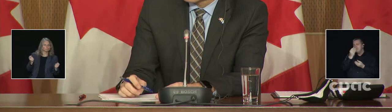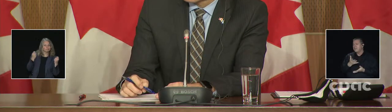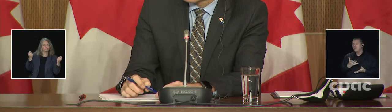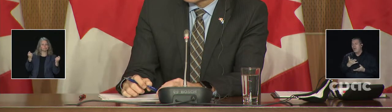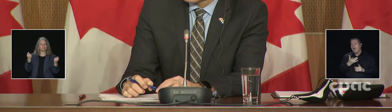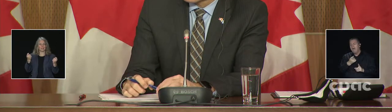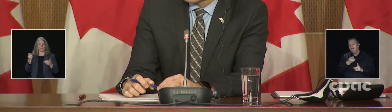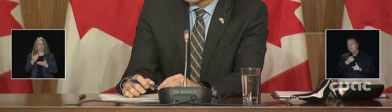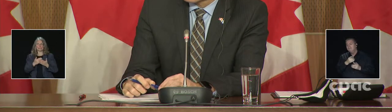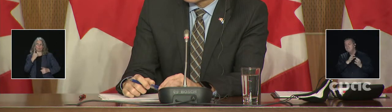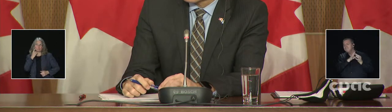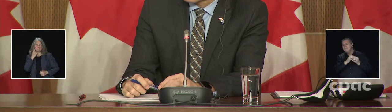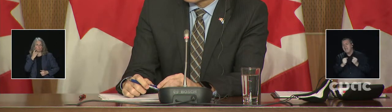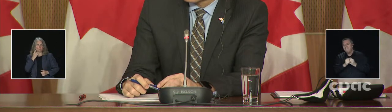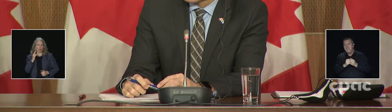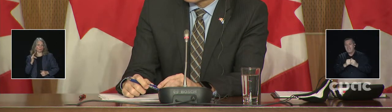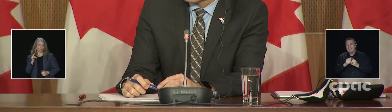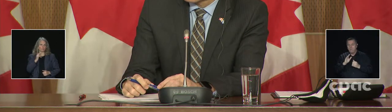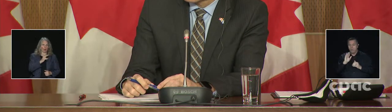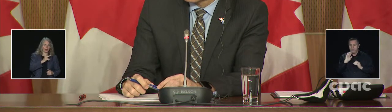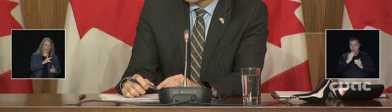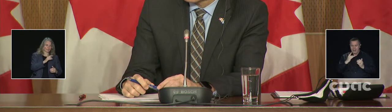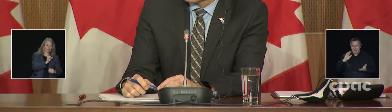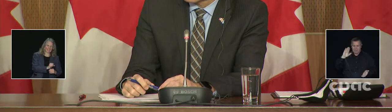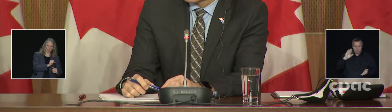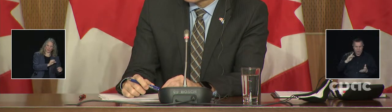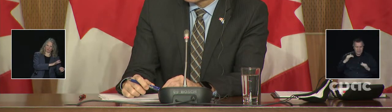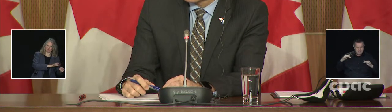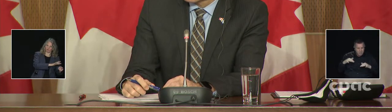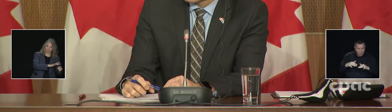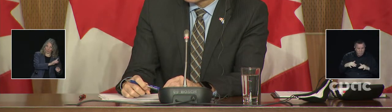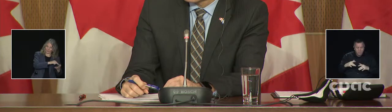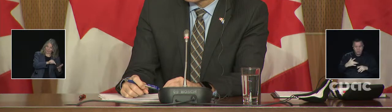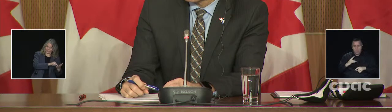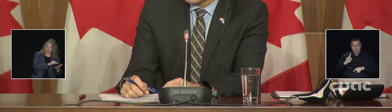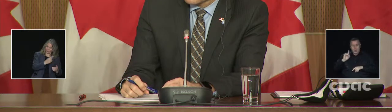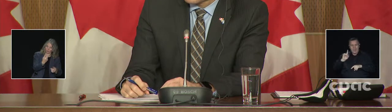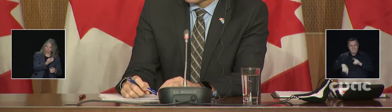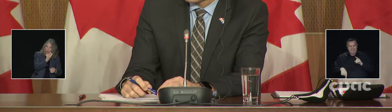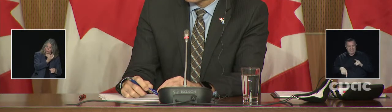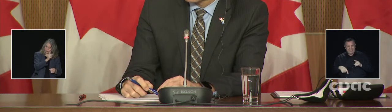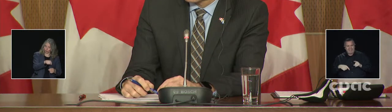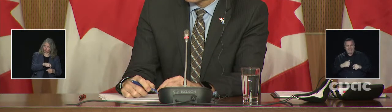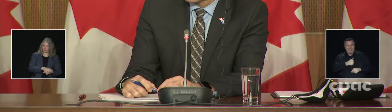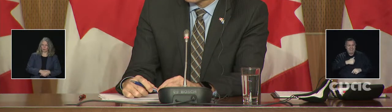variant Omicron? Est-ce qu'on rapetisse les fêtes de Noël? Est-ce qu'on évite de se